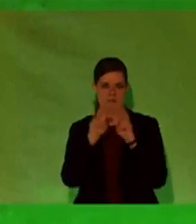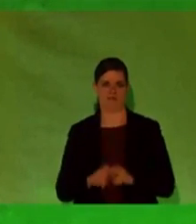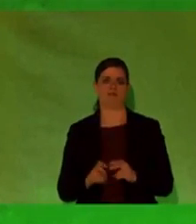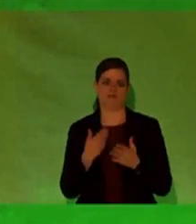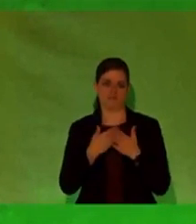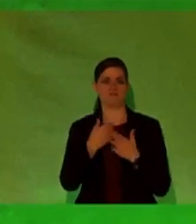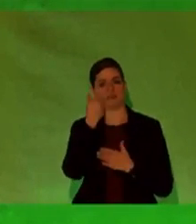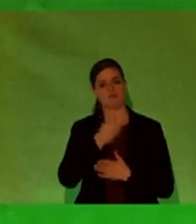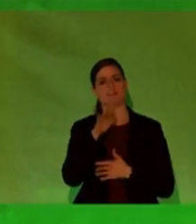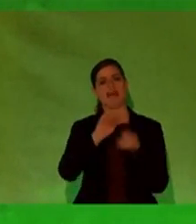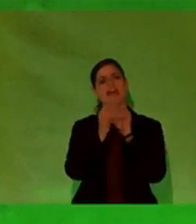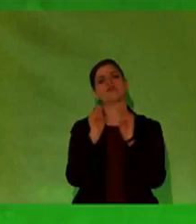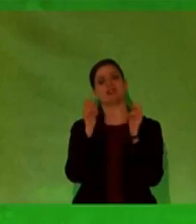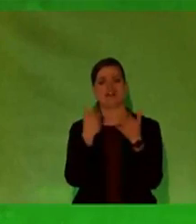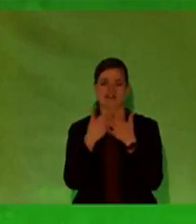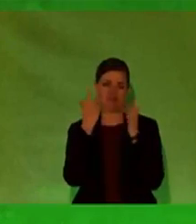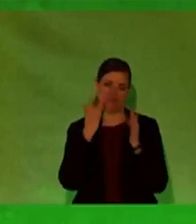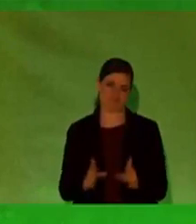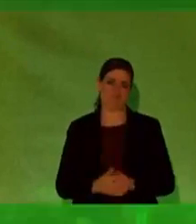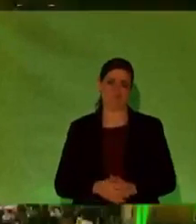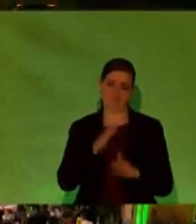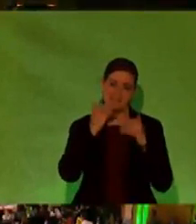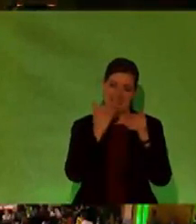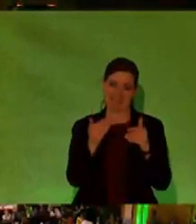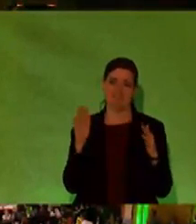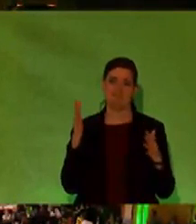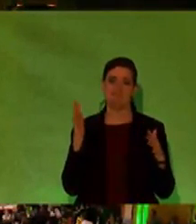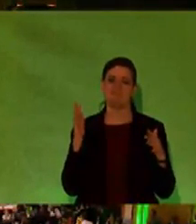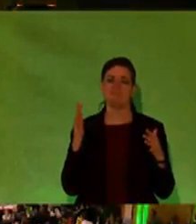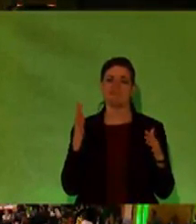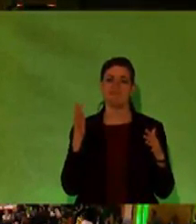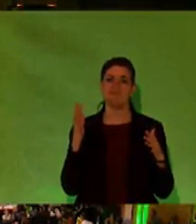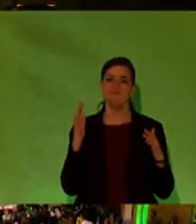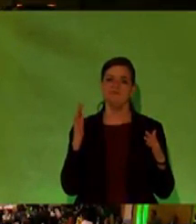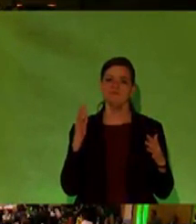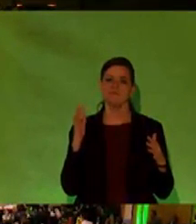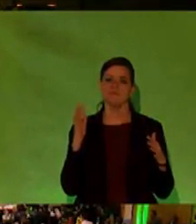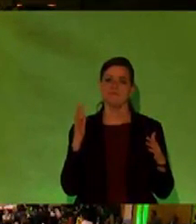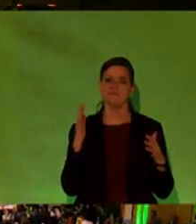bitten, diesem Änderungsantrag zuzustimmen. Vielen Dank.